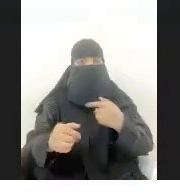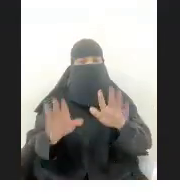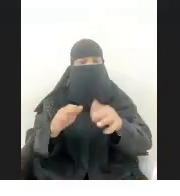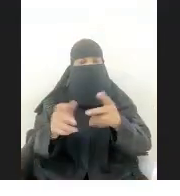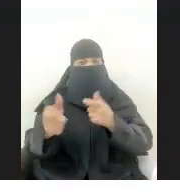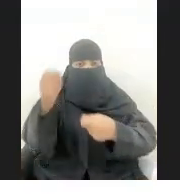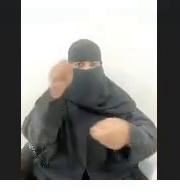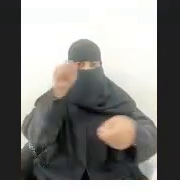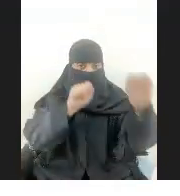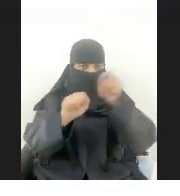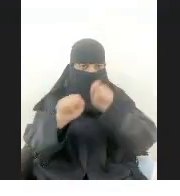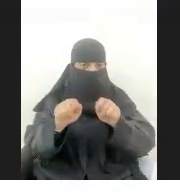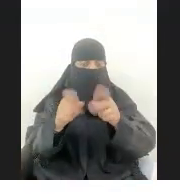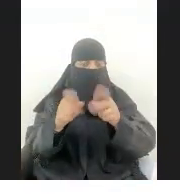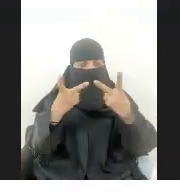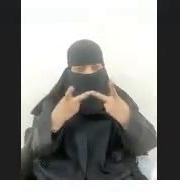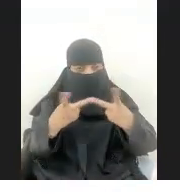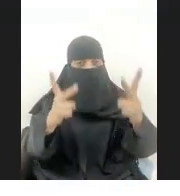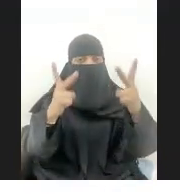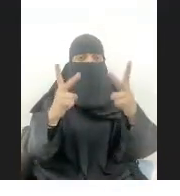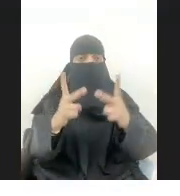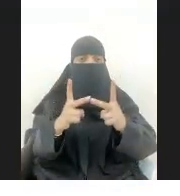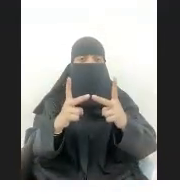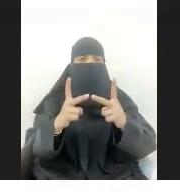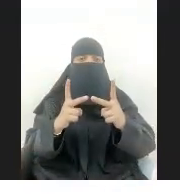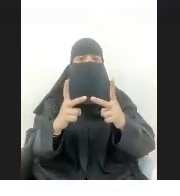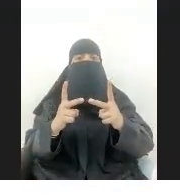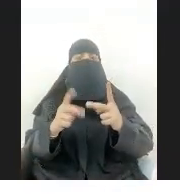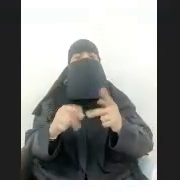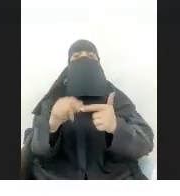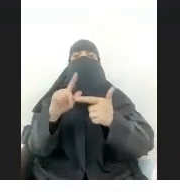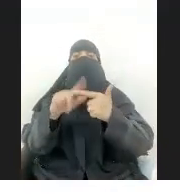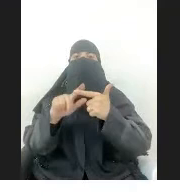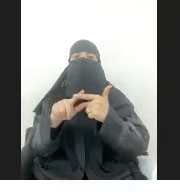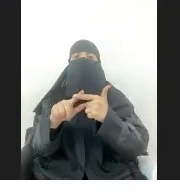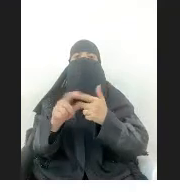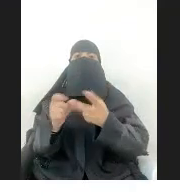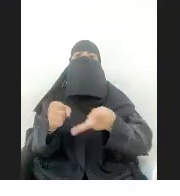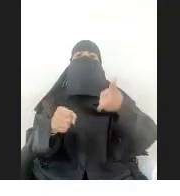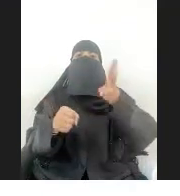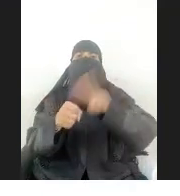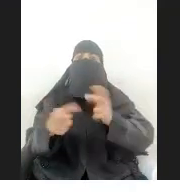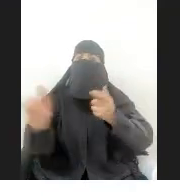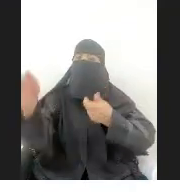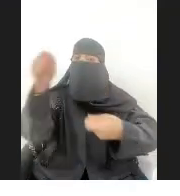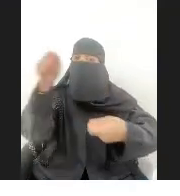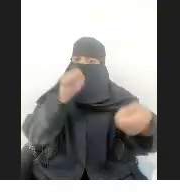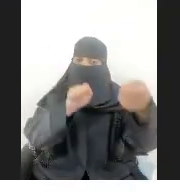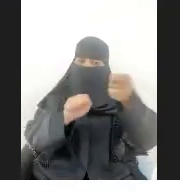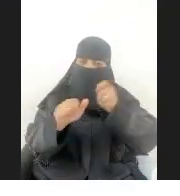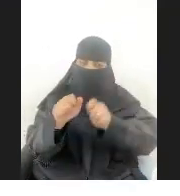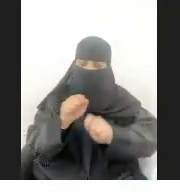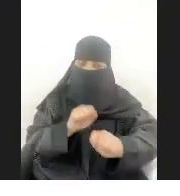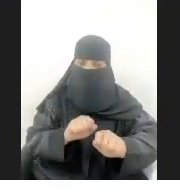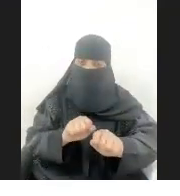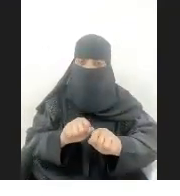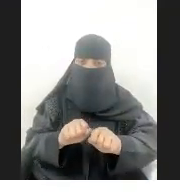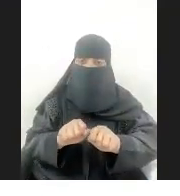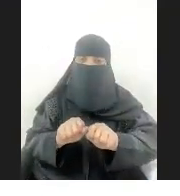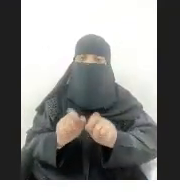نصمم، أما في مرحلة redesign أو إعادة التصميم أو ممكن نسميه backward design،